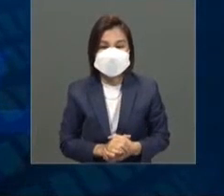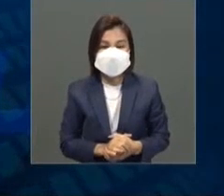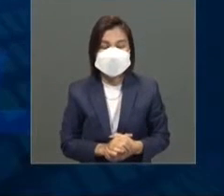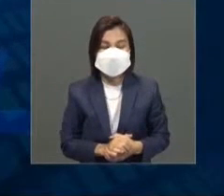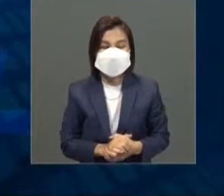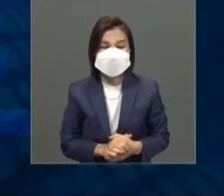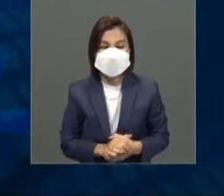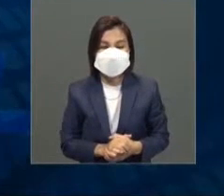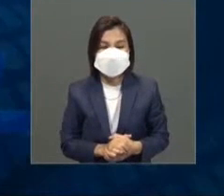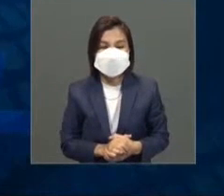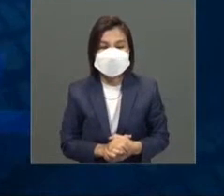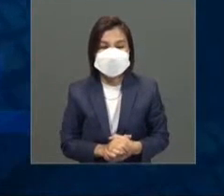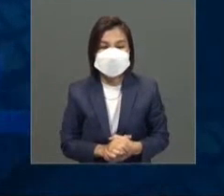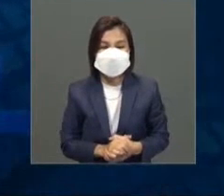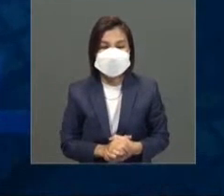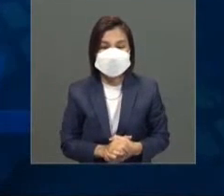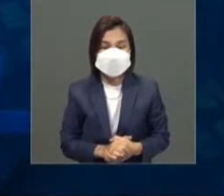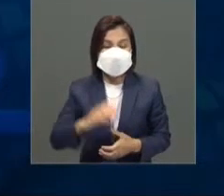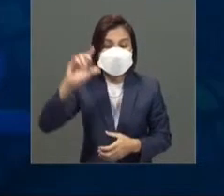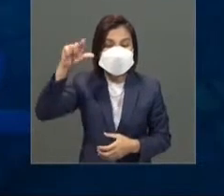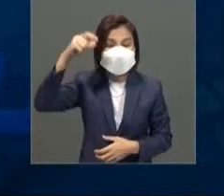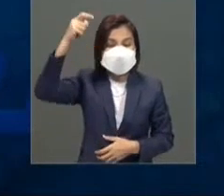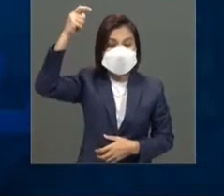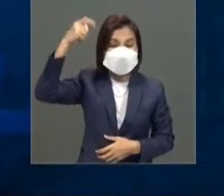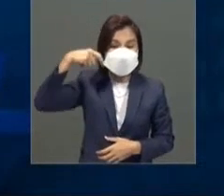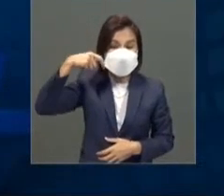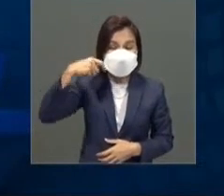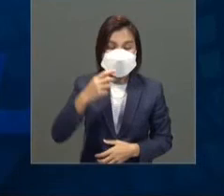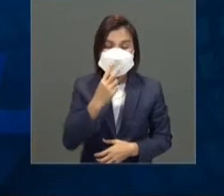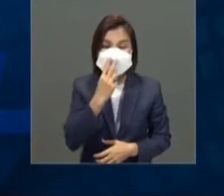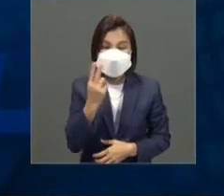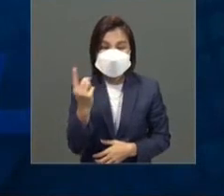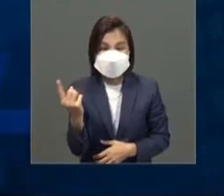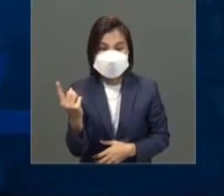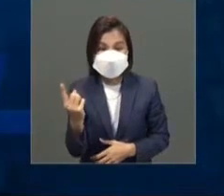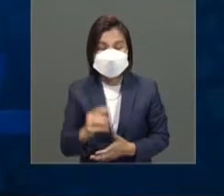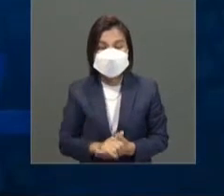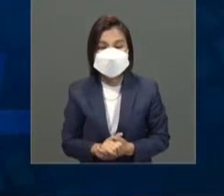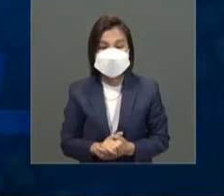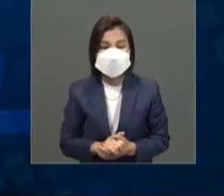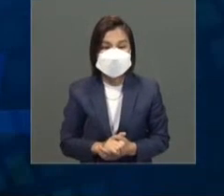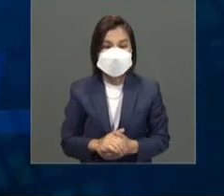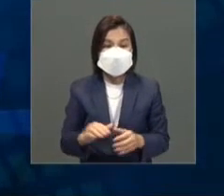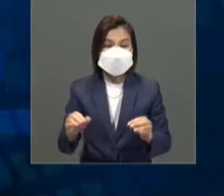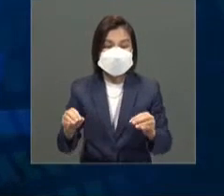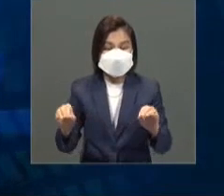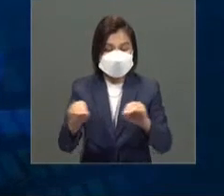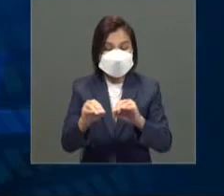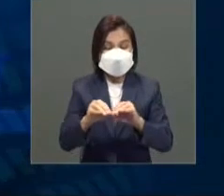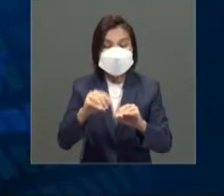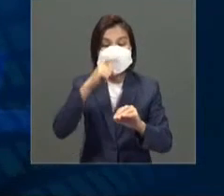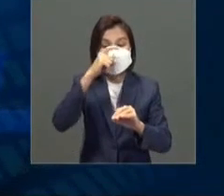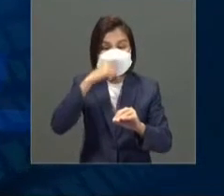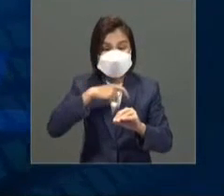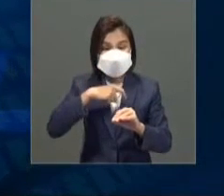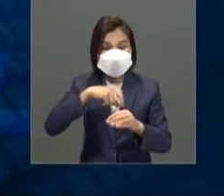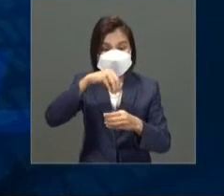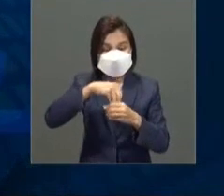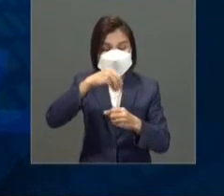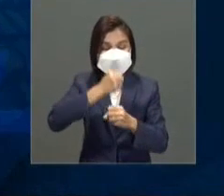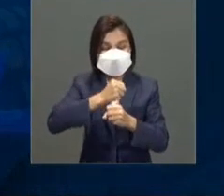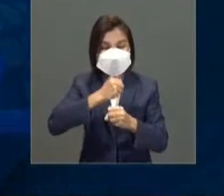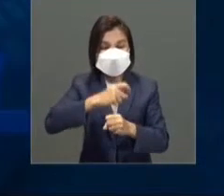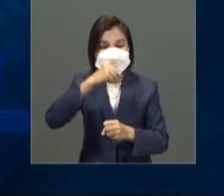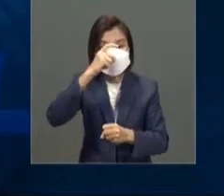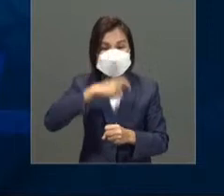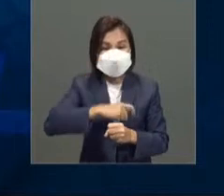ของสัญชาตินะครับจะเห็นว่าในส่วนของเมียนมานะครับซึ่งก็เป็นพี่น้องเพื่อนบ้านที่มาทำงานในประเทศไทยนะครับส่วนหนึ่งก็